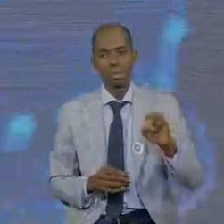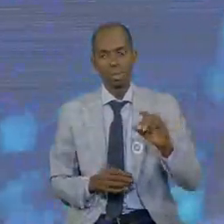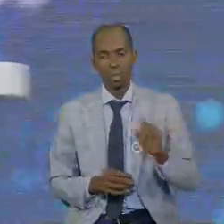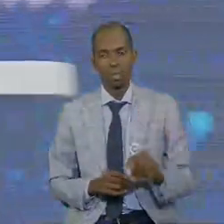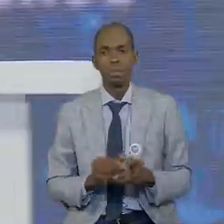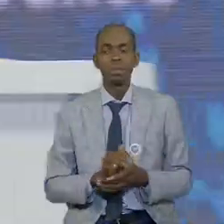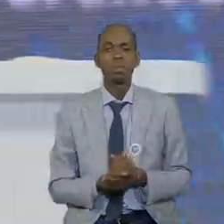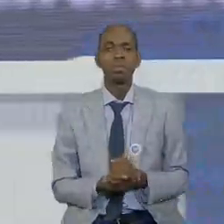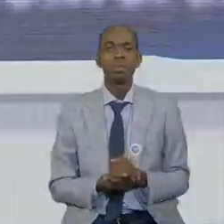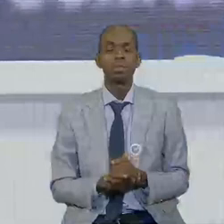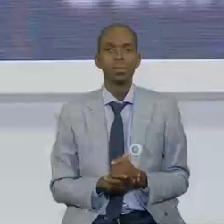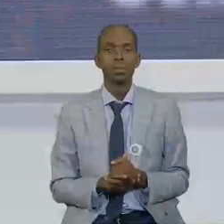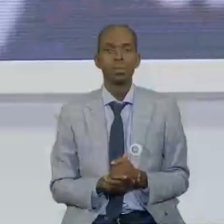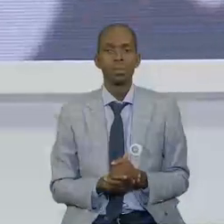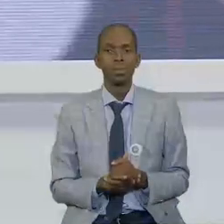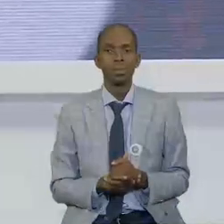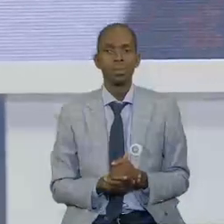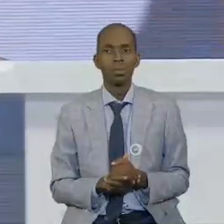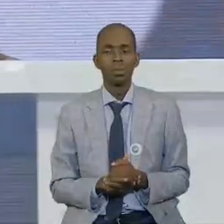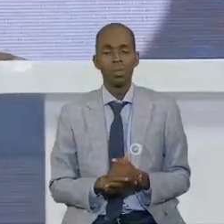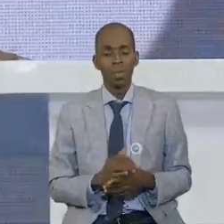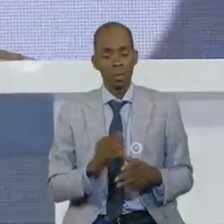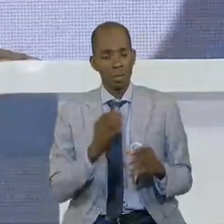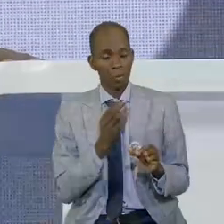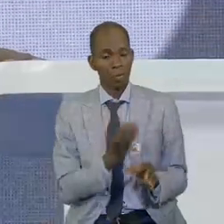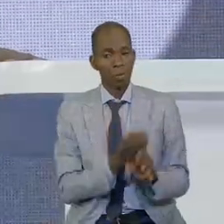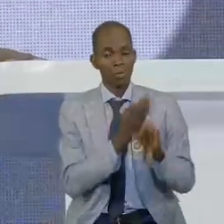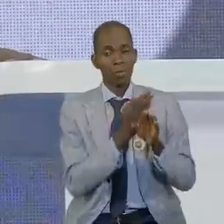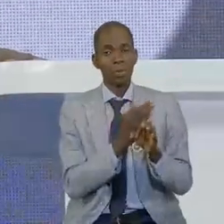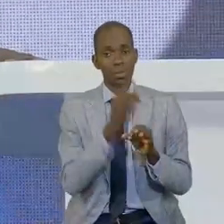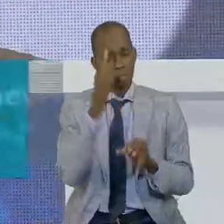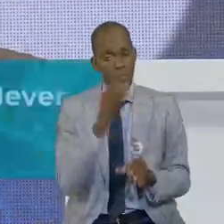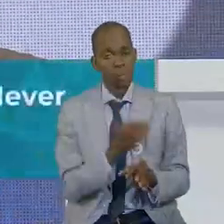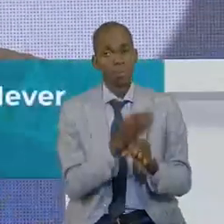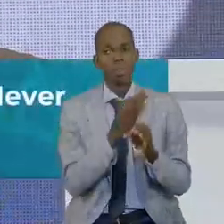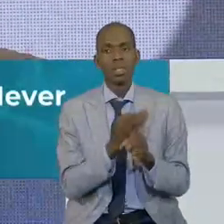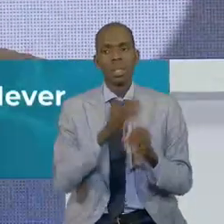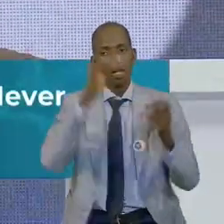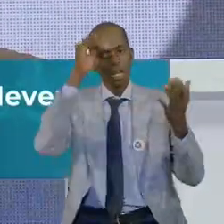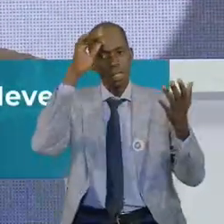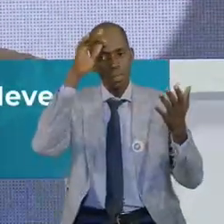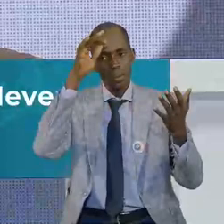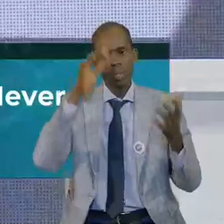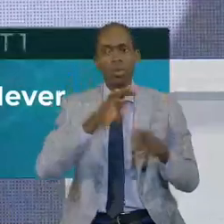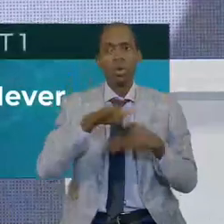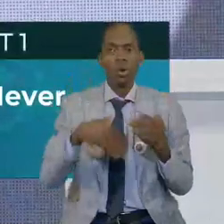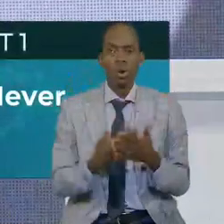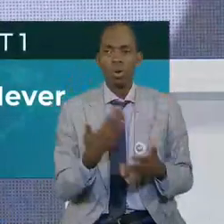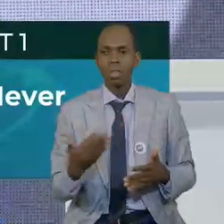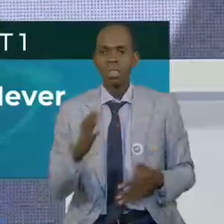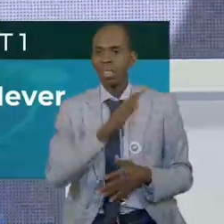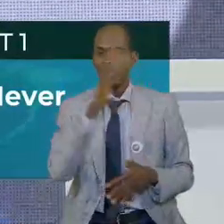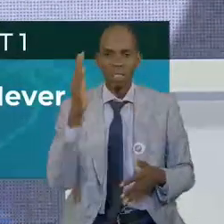ne crains rien en anglais. Faithfully expect all resources, never